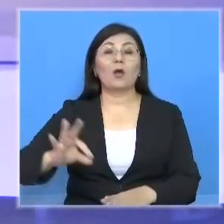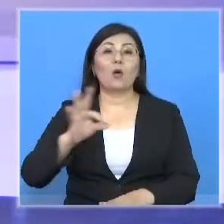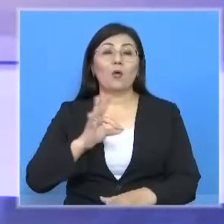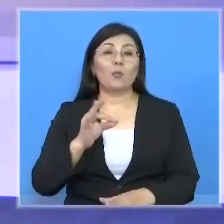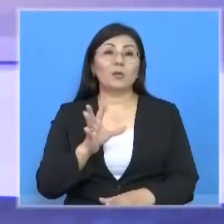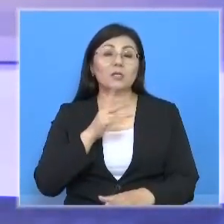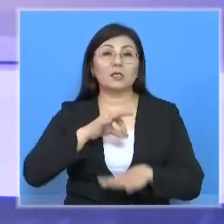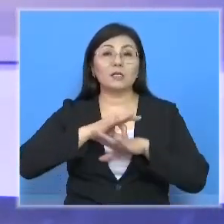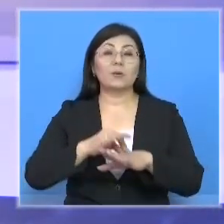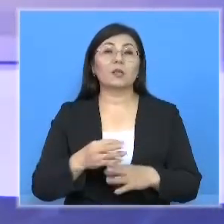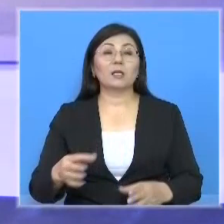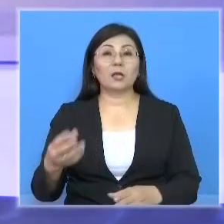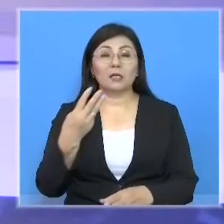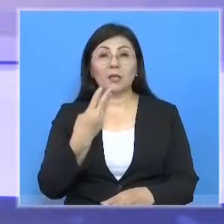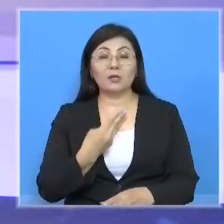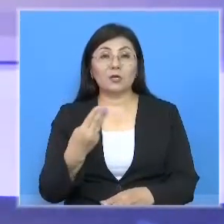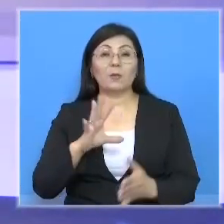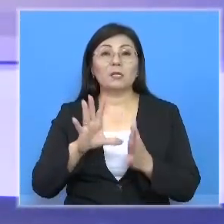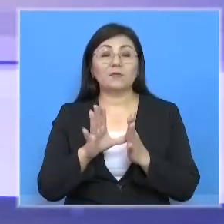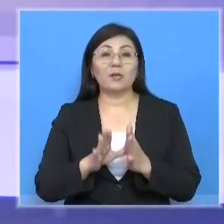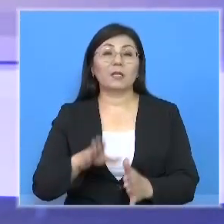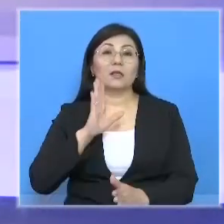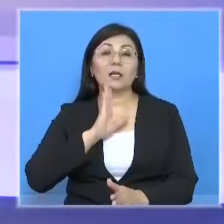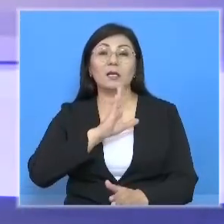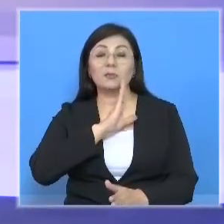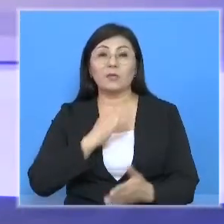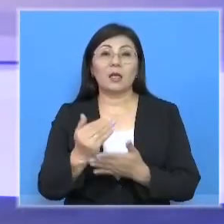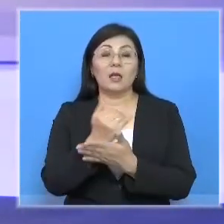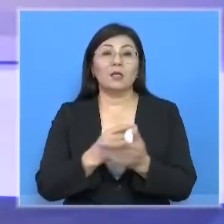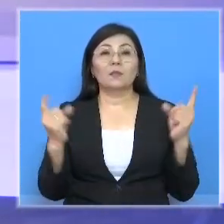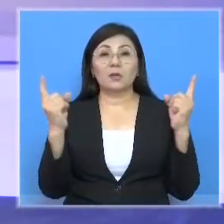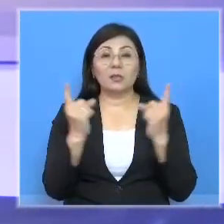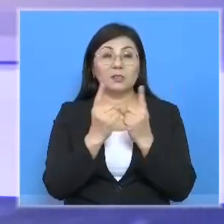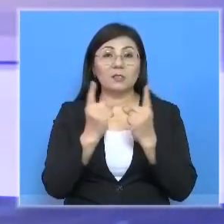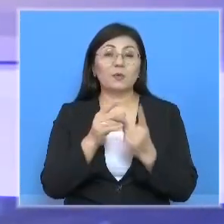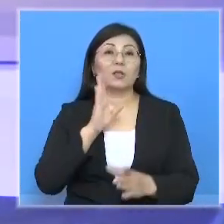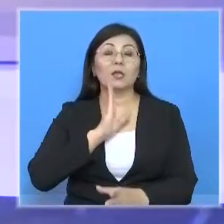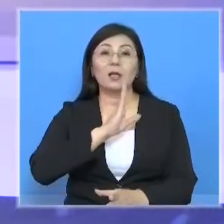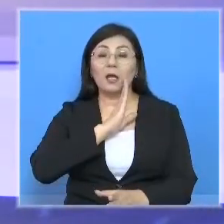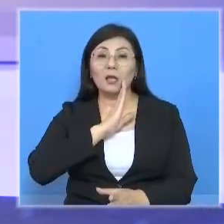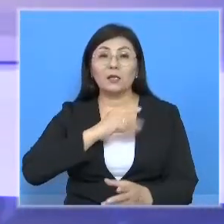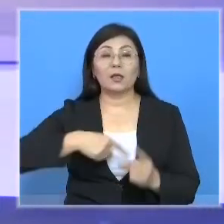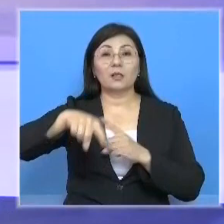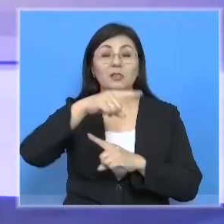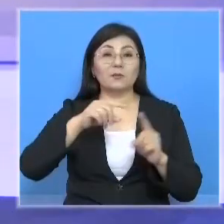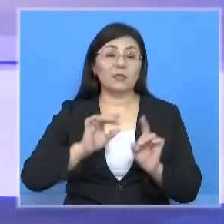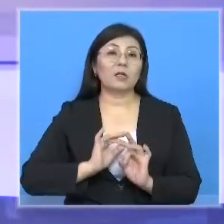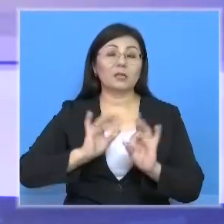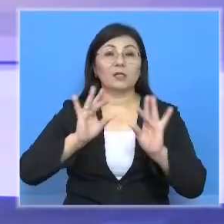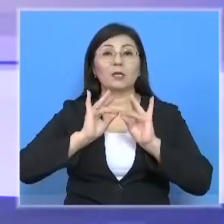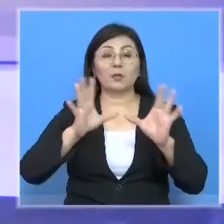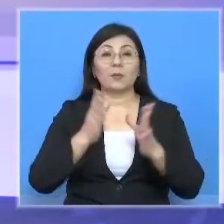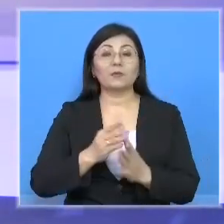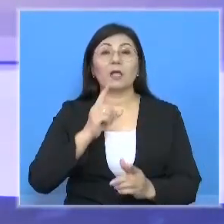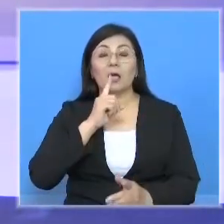өтті. Атырау, Орал, маңғыстаулық қыз-келіншектерді жиған кездесуде әйел кәсіпкерлікті туралы кеңінен айтылды.